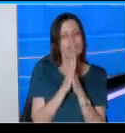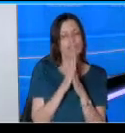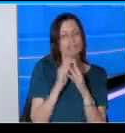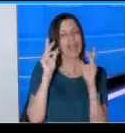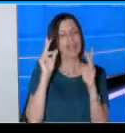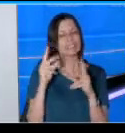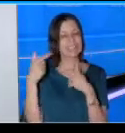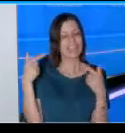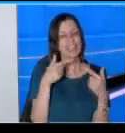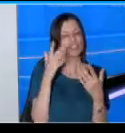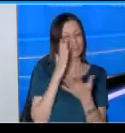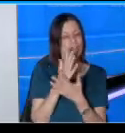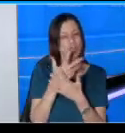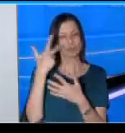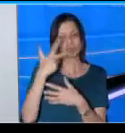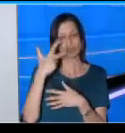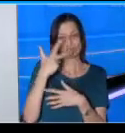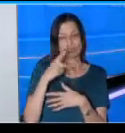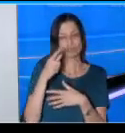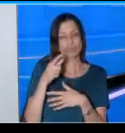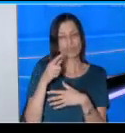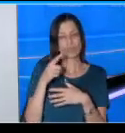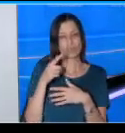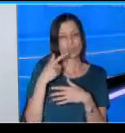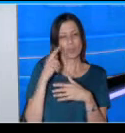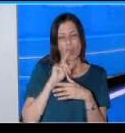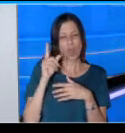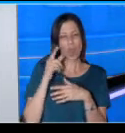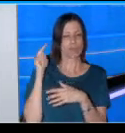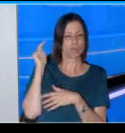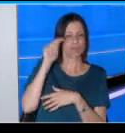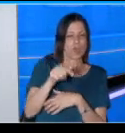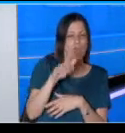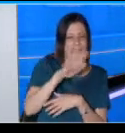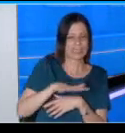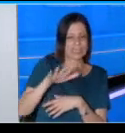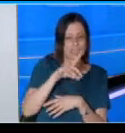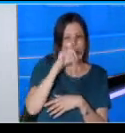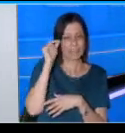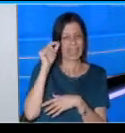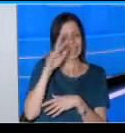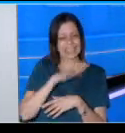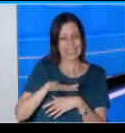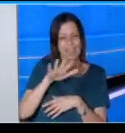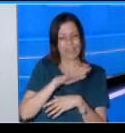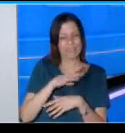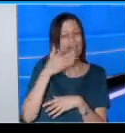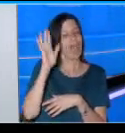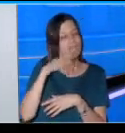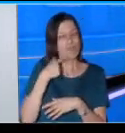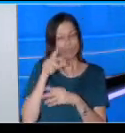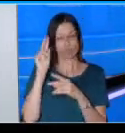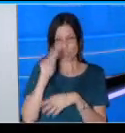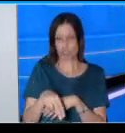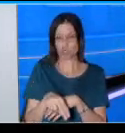אש. כבר 3 יממות הוא למשל נמנע מירי לאזור המרכז ולתל אביב, למרות שיש